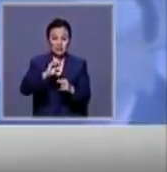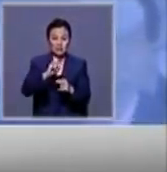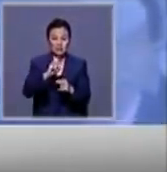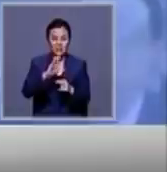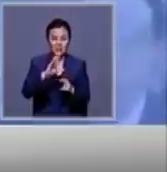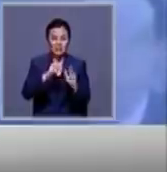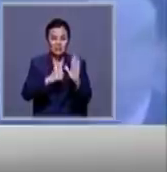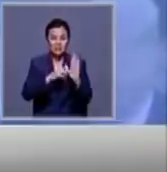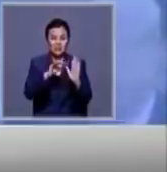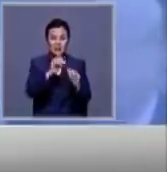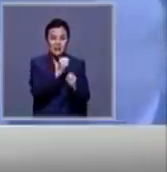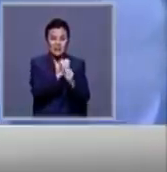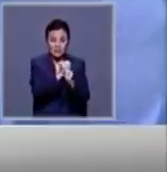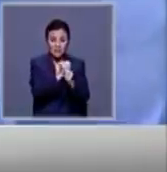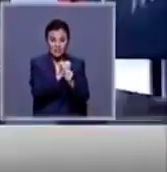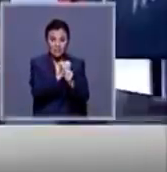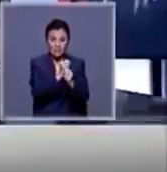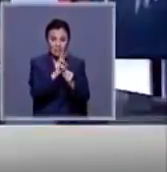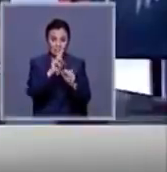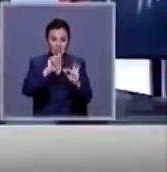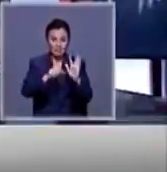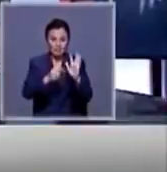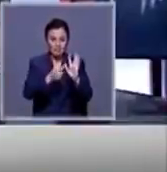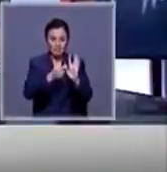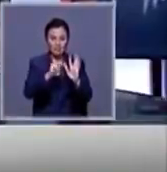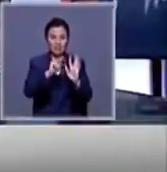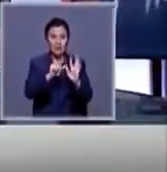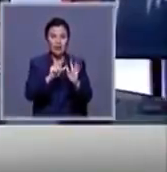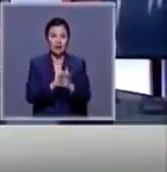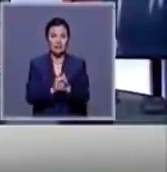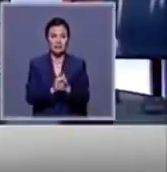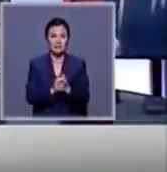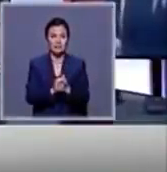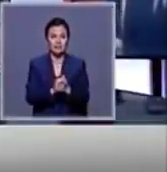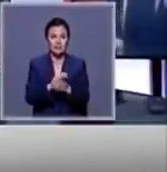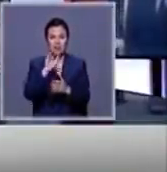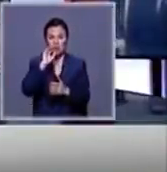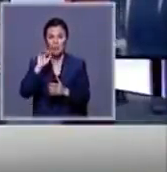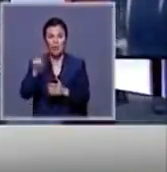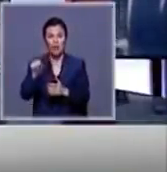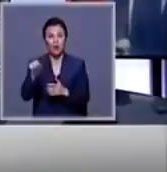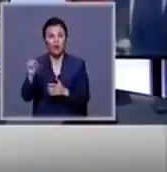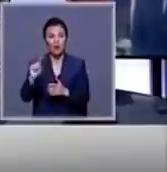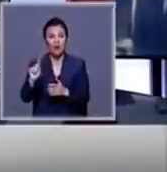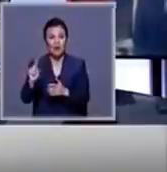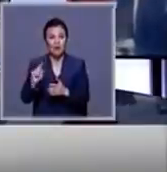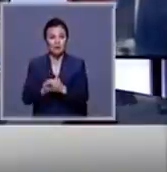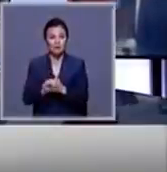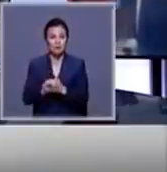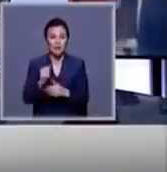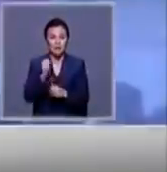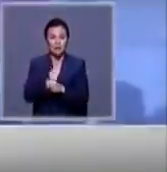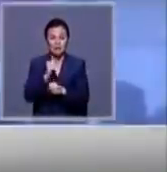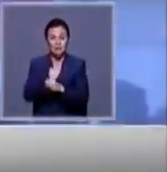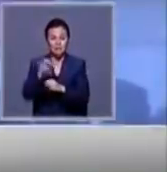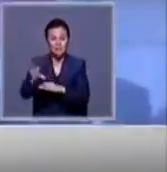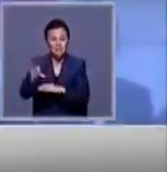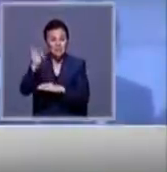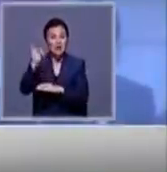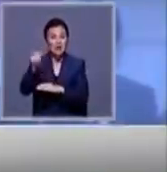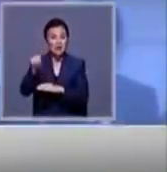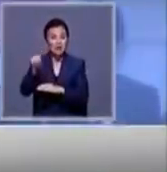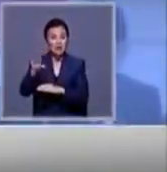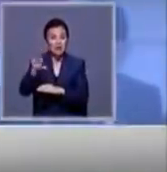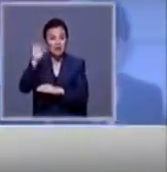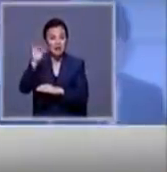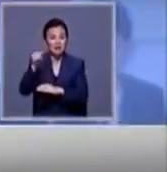ใช่ไหมเราก็รู้กันว่ารัฐธรรมนูญ2560ก็คือบทเฉพาะการบอกไม่ต้องแล้วก็เอาแต่งตั้งแต่คุณมีชัยก็ไปต่อร